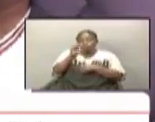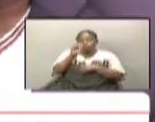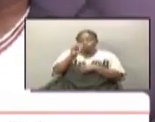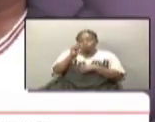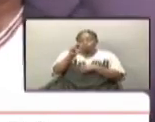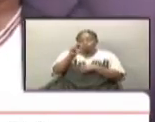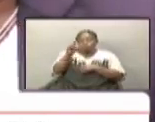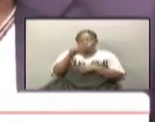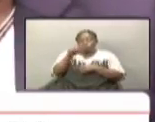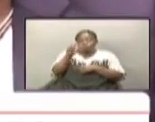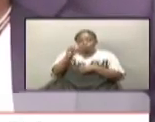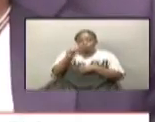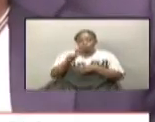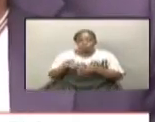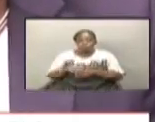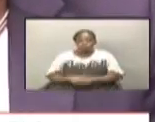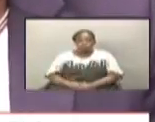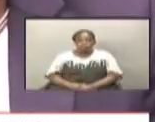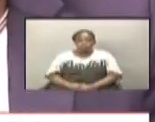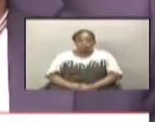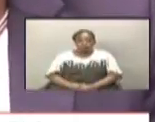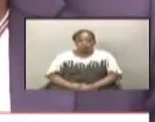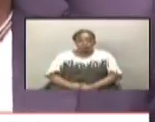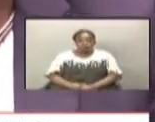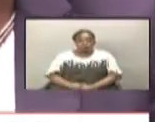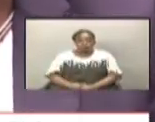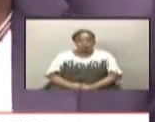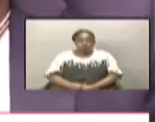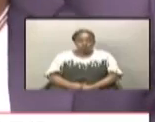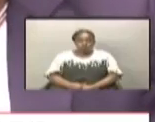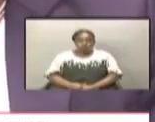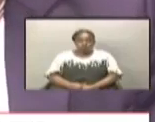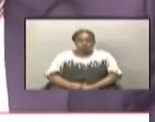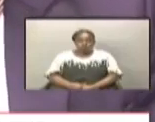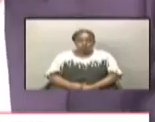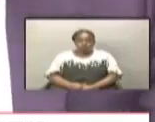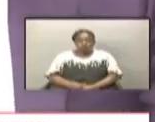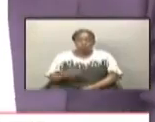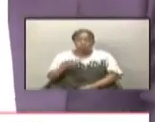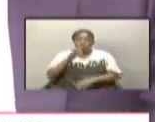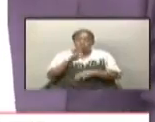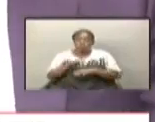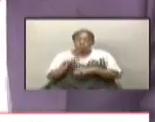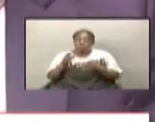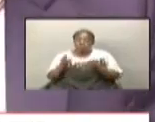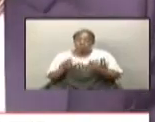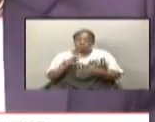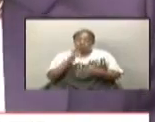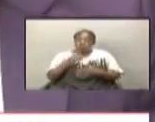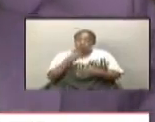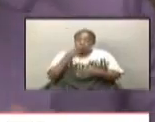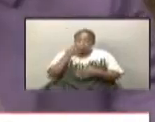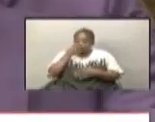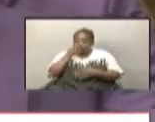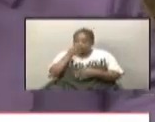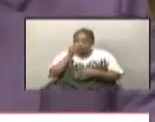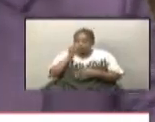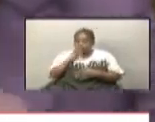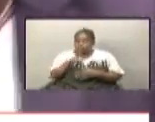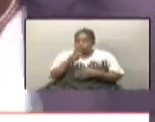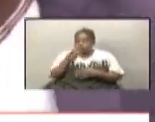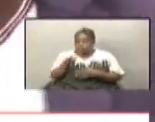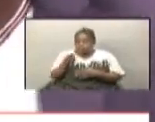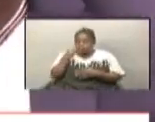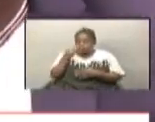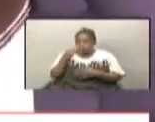ayayaya oweddimu edene owentumbu enene owendabye ali nkwatira ku Tereza sirimba weliba mulabye